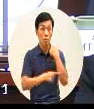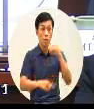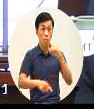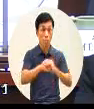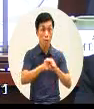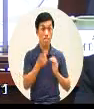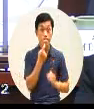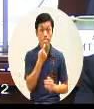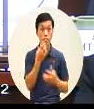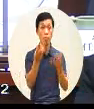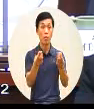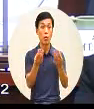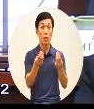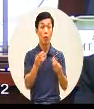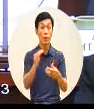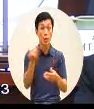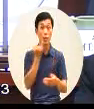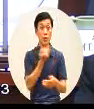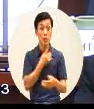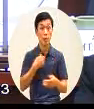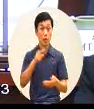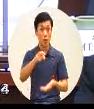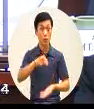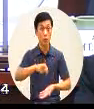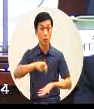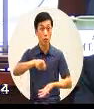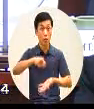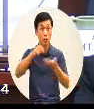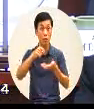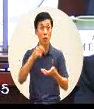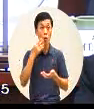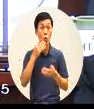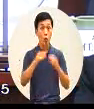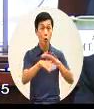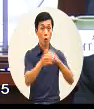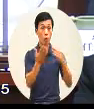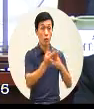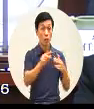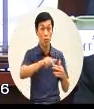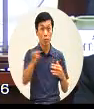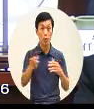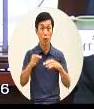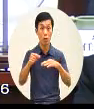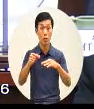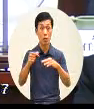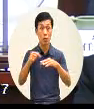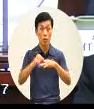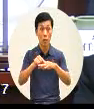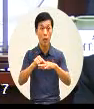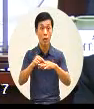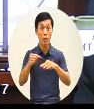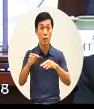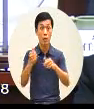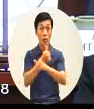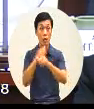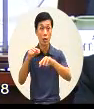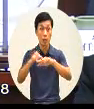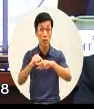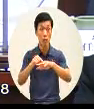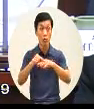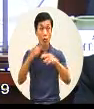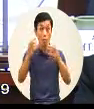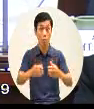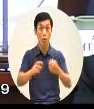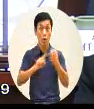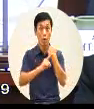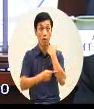呢，也许您会提到说如果这个移转的代金的话，要不要有一个使用办法哈？那如果